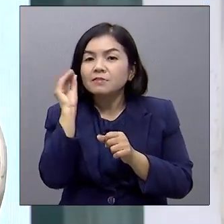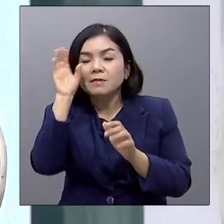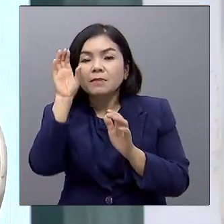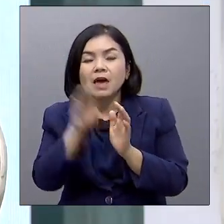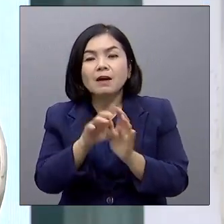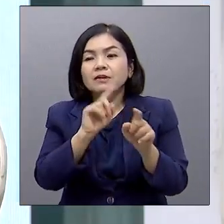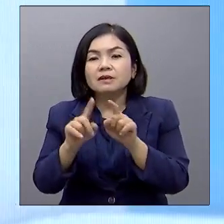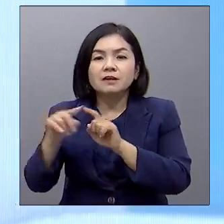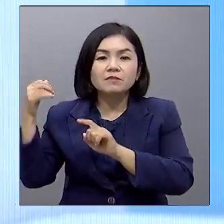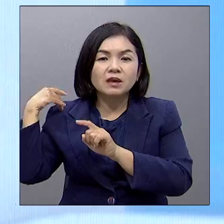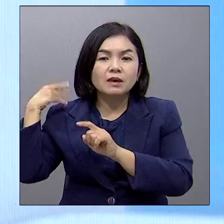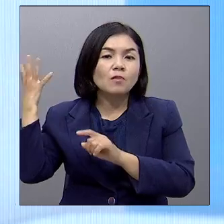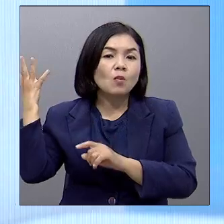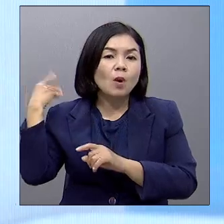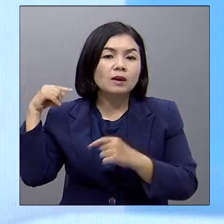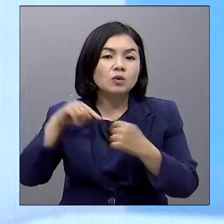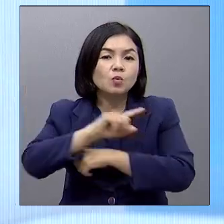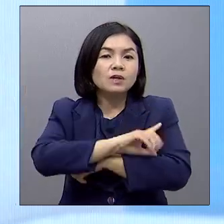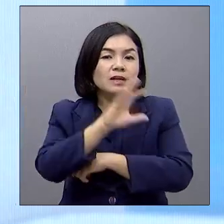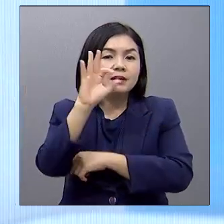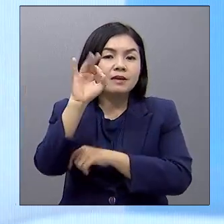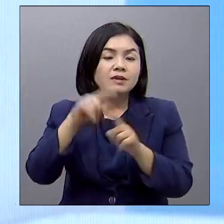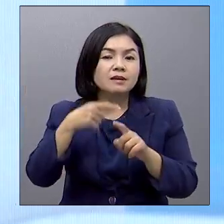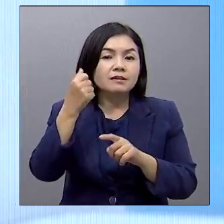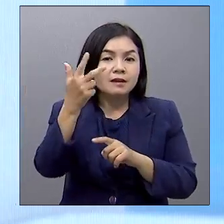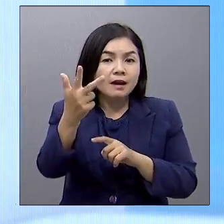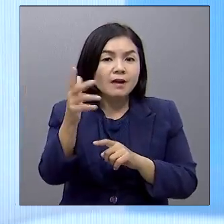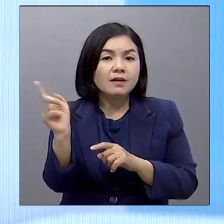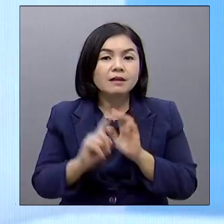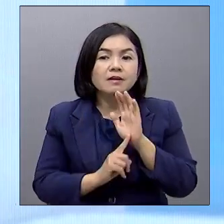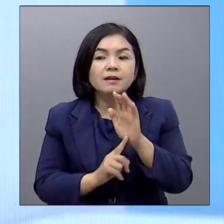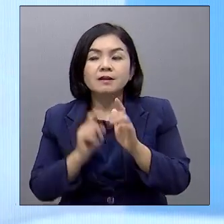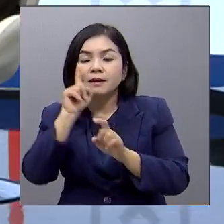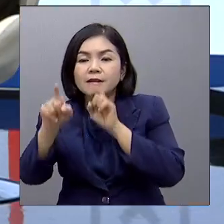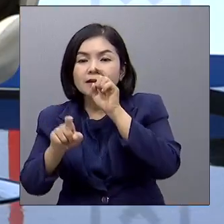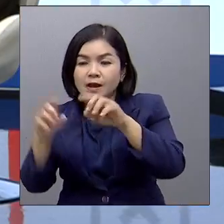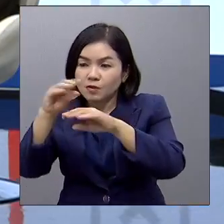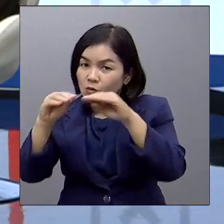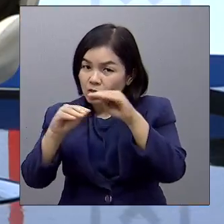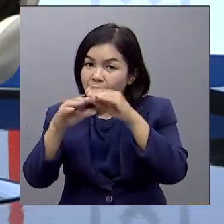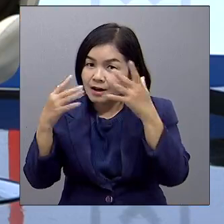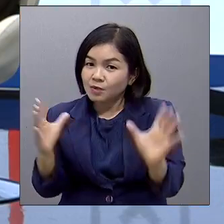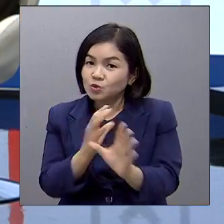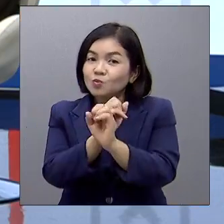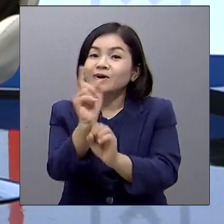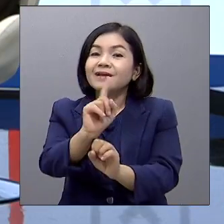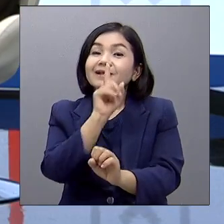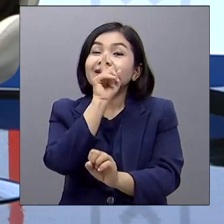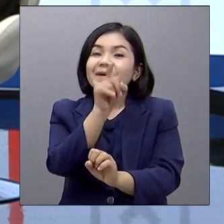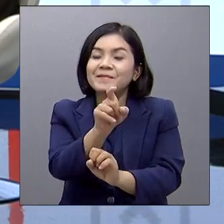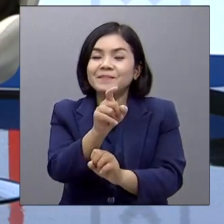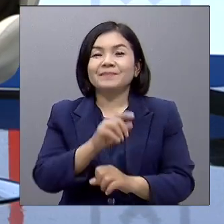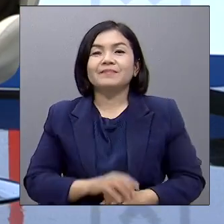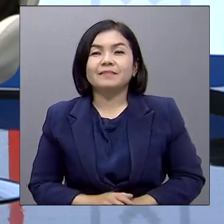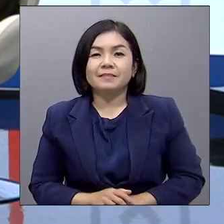ีอาารทเมื่อวนนี้วันที่ 9 มีนาคม บอกวามีการทำประชาพิจารย์สำหรบโครงการนี้ด้วยผเป็ยัไบ้างคะจทสำหรับก